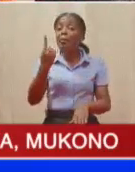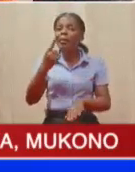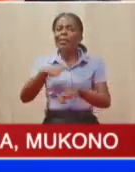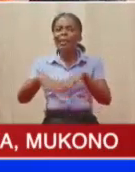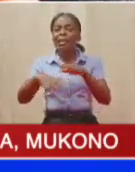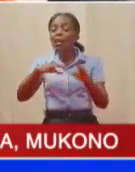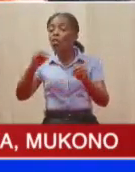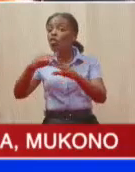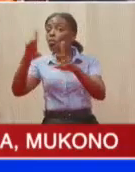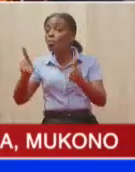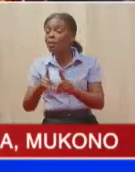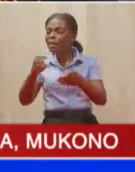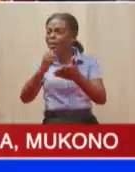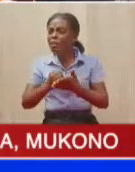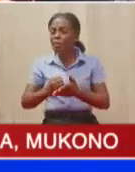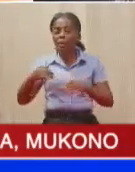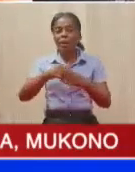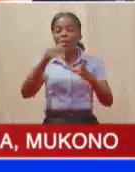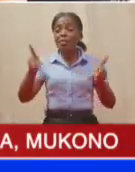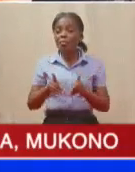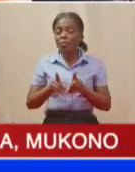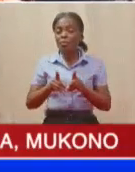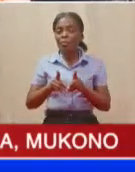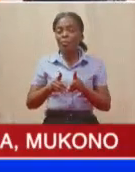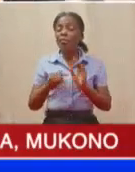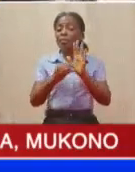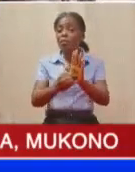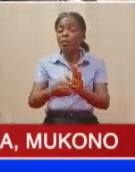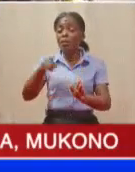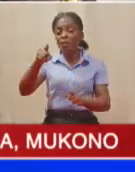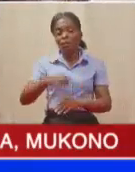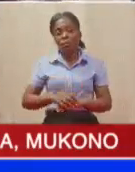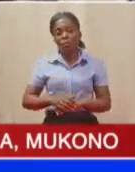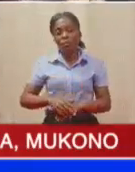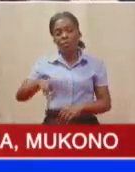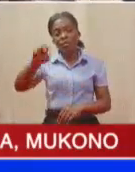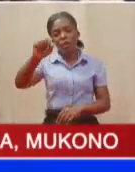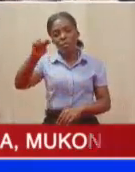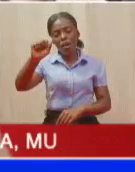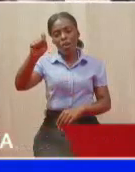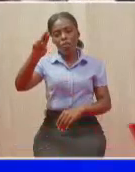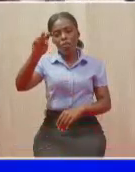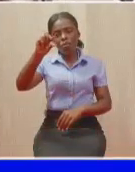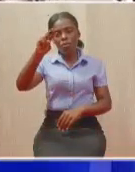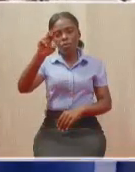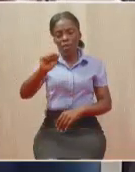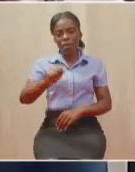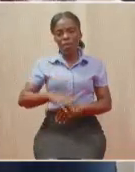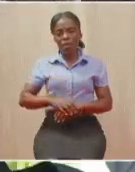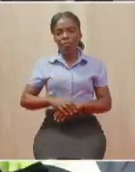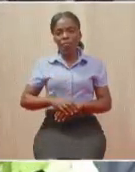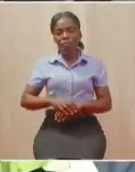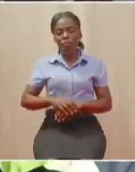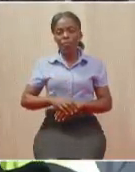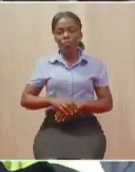eno ekituyambako ku bitundu ebimu ebirimu enzigotta naddala nga wali kalitunsi namatokonya awo bajja okubirawo ki abantu